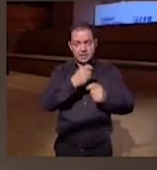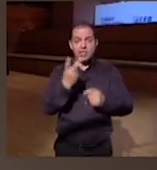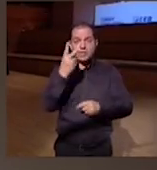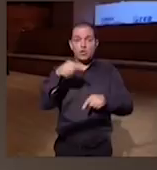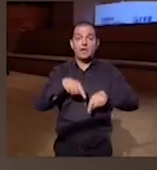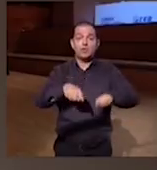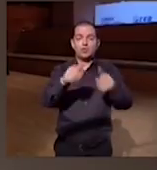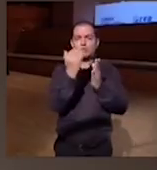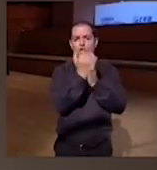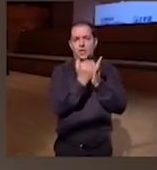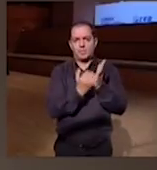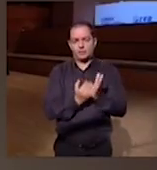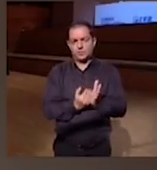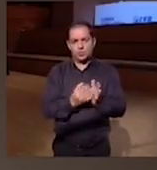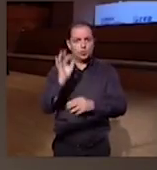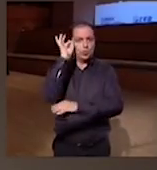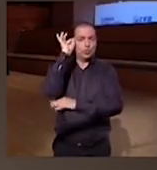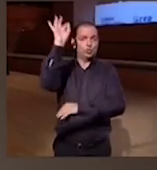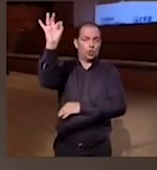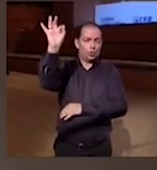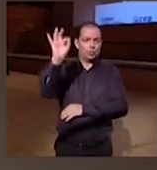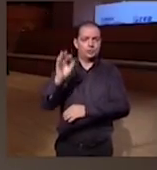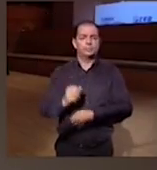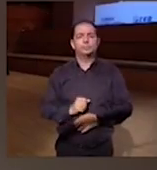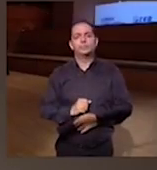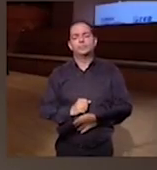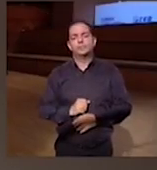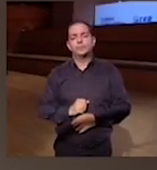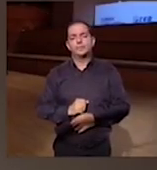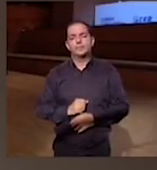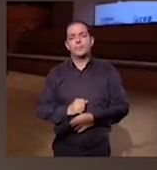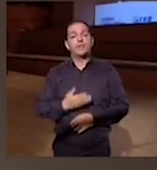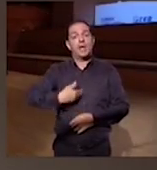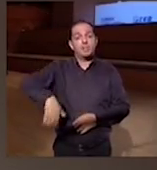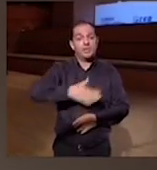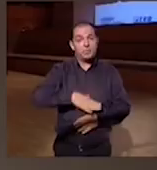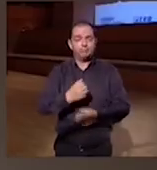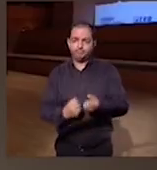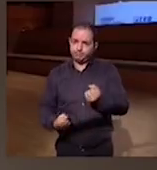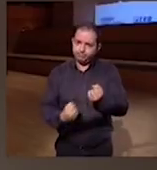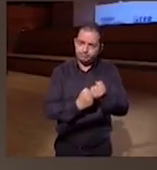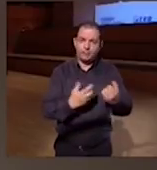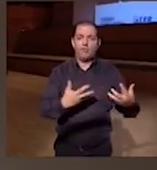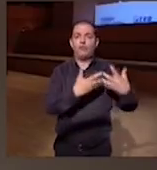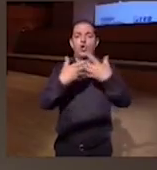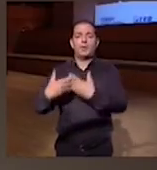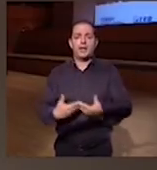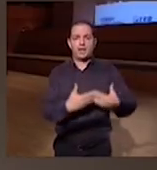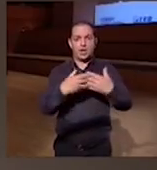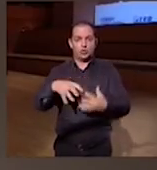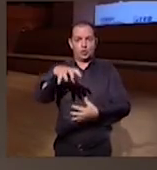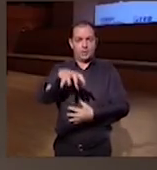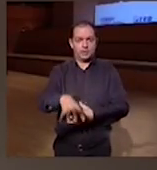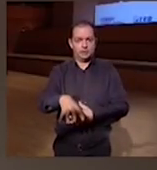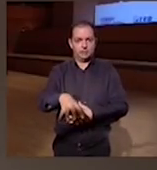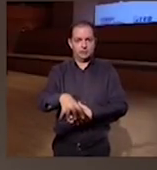προγράμματα. Απότερος σκοπός είναι να βοηθήσουμε τον βιομηχανικό τομέα να